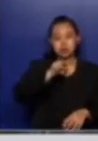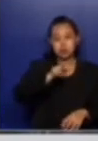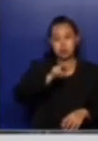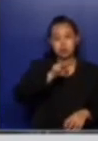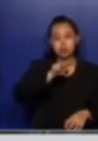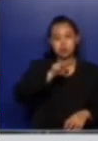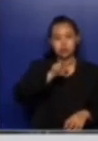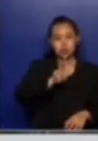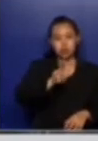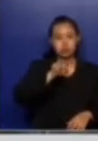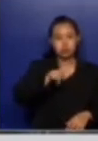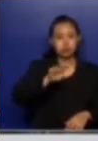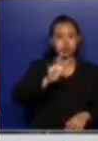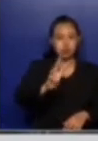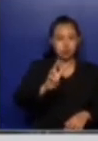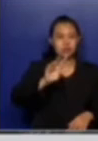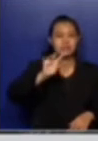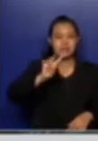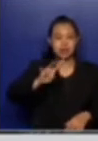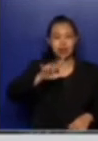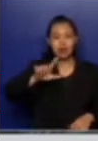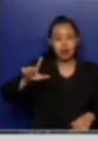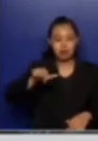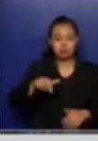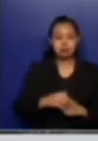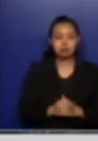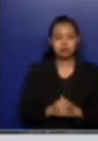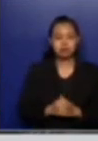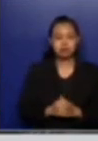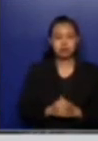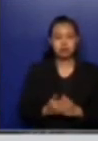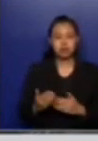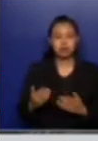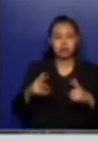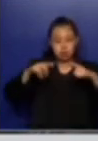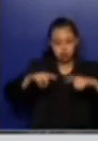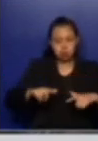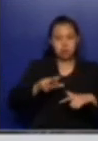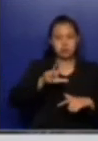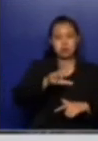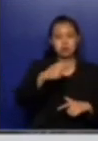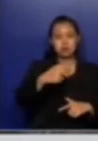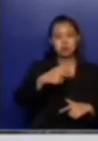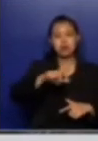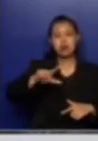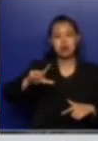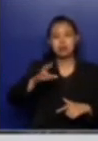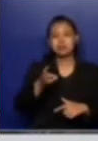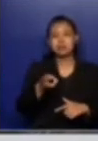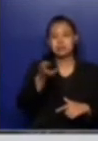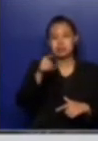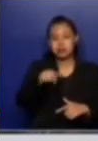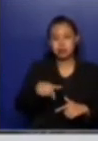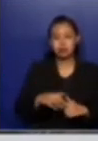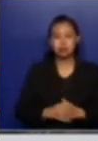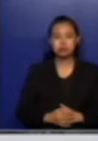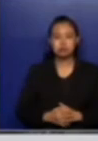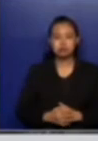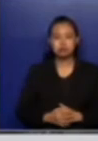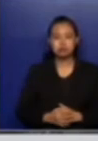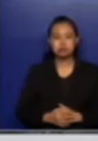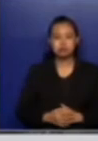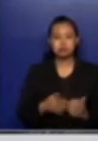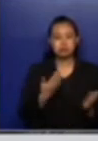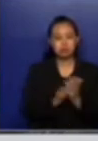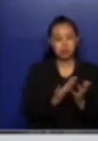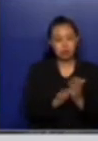ล้วรัฐบาลก็ปรับลดมาแค่ประมาณ 30,000 กว่าล้านเองนะครับอันนี้ก็เห็นว่ารัฐบาลก็มองเห็นว่าการเก็บงบประม